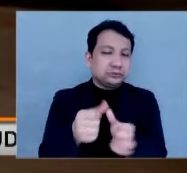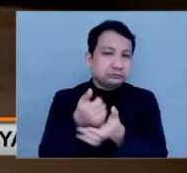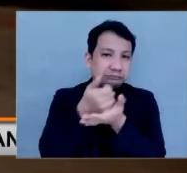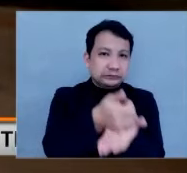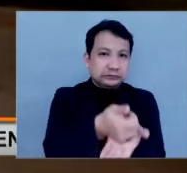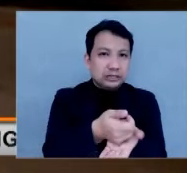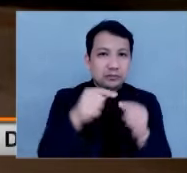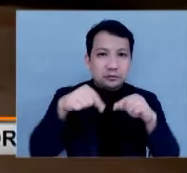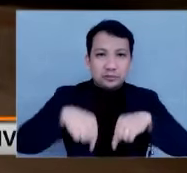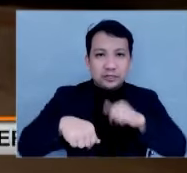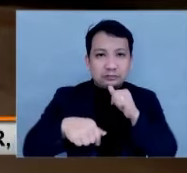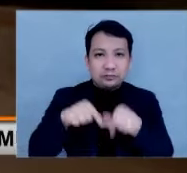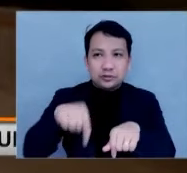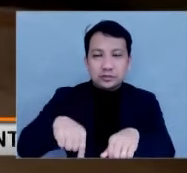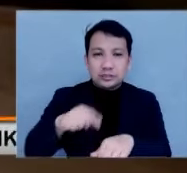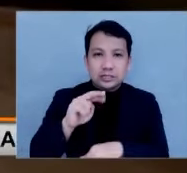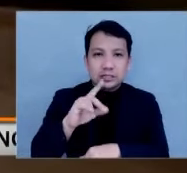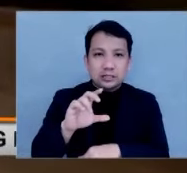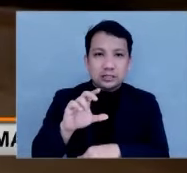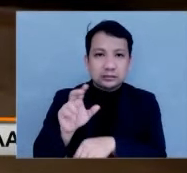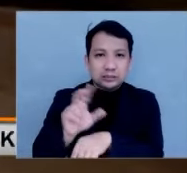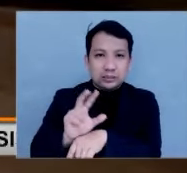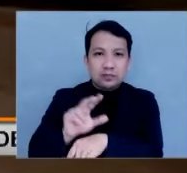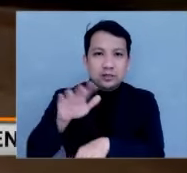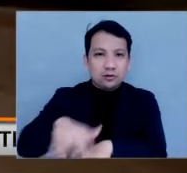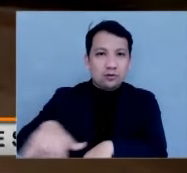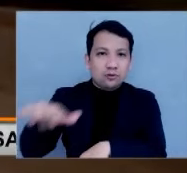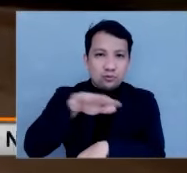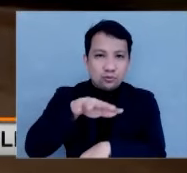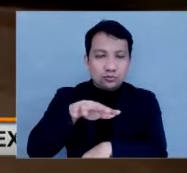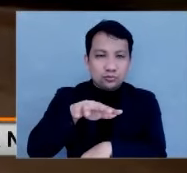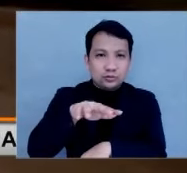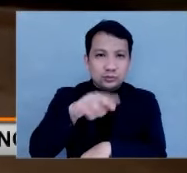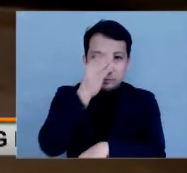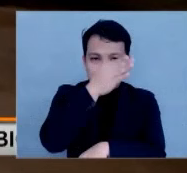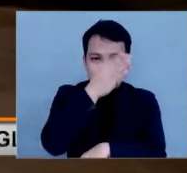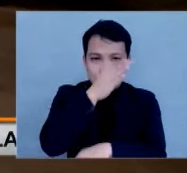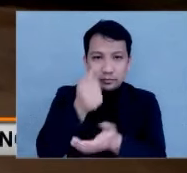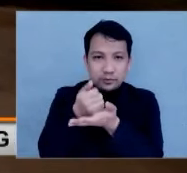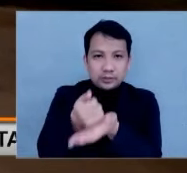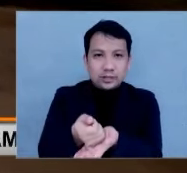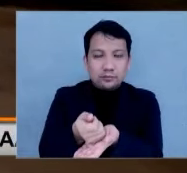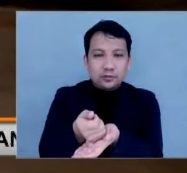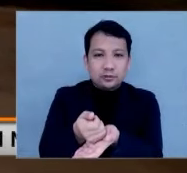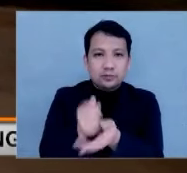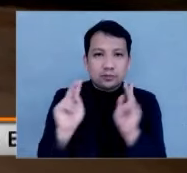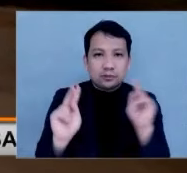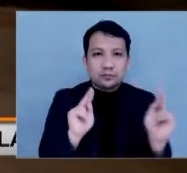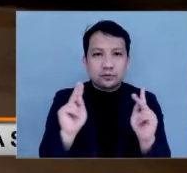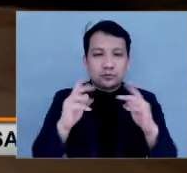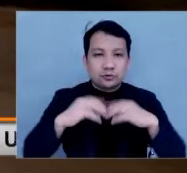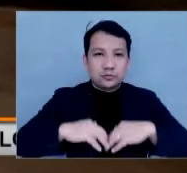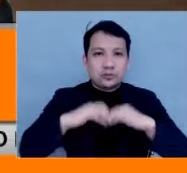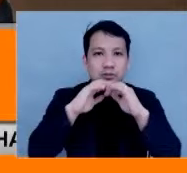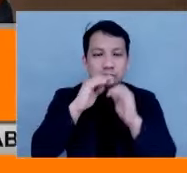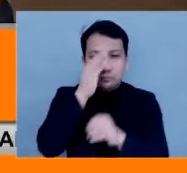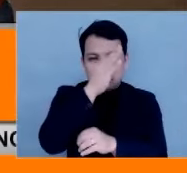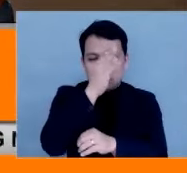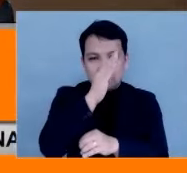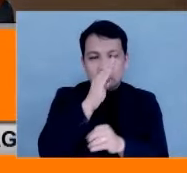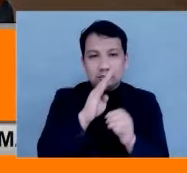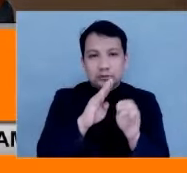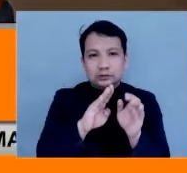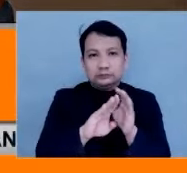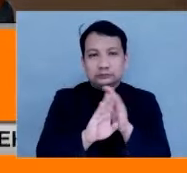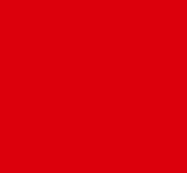lang dito sa n kundi sa buong kabikulan para nga ay matulungan ang mga oragon na makabangon balik SAO Maraming